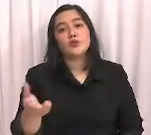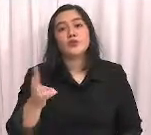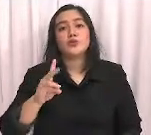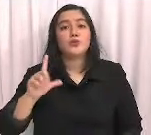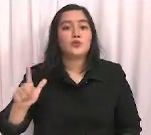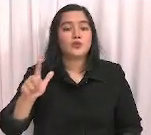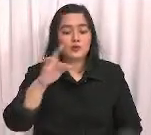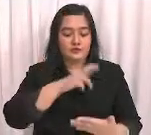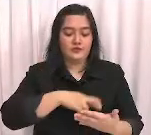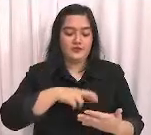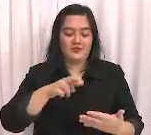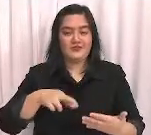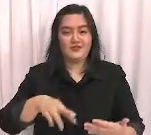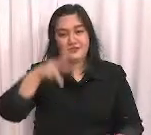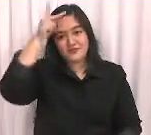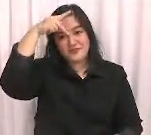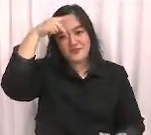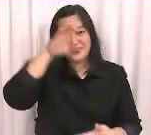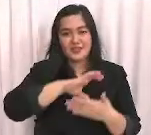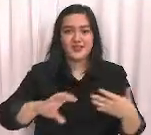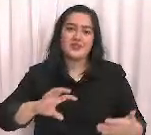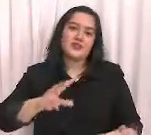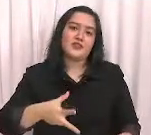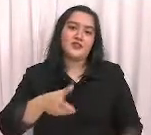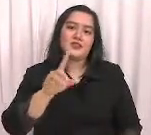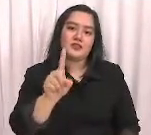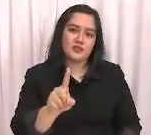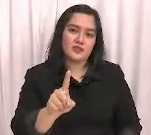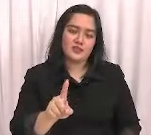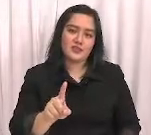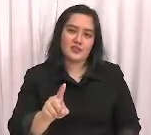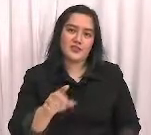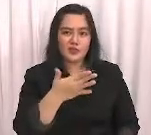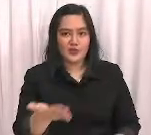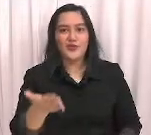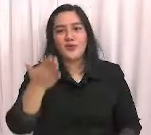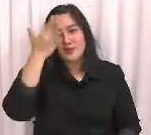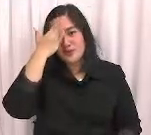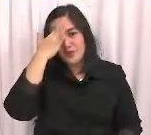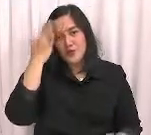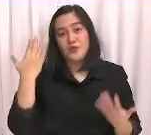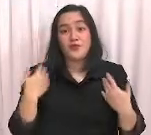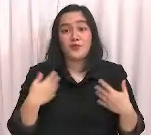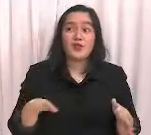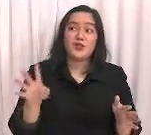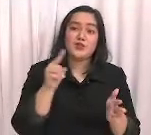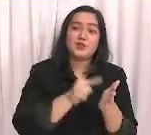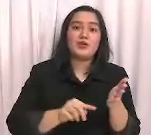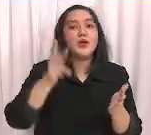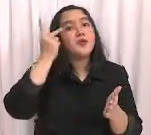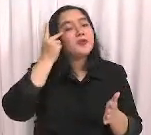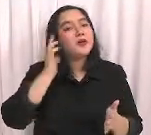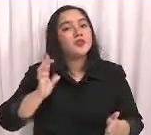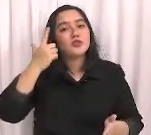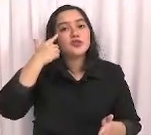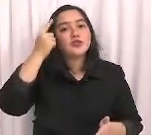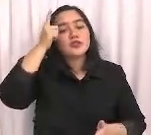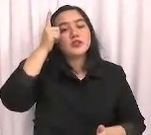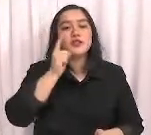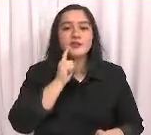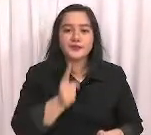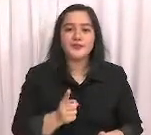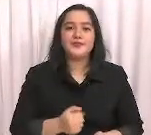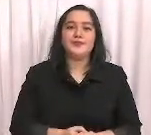pag nabasa nyo yan, at least, sasabihin nyo, ito na yung sinasabi ni Pastor. Alright? Now, so ang ganda po nito. Verse number